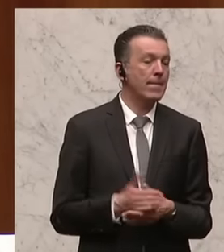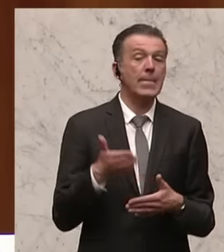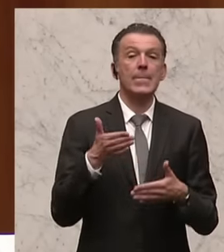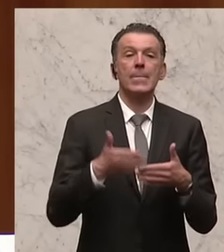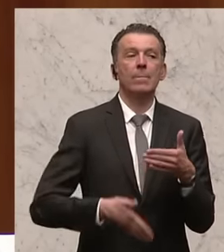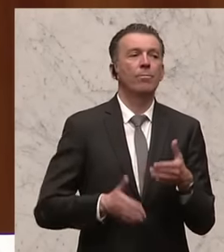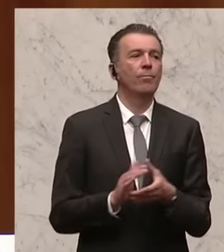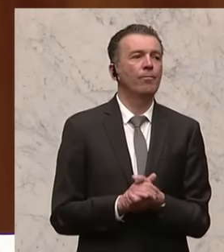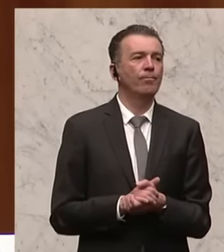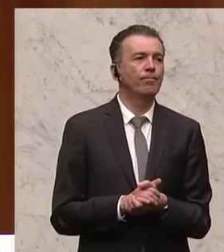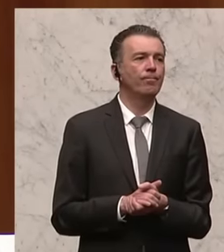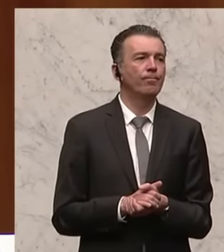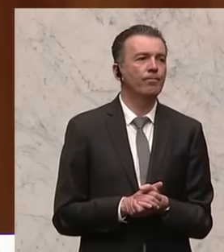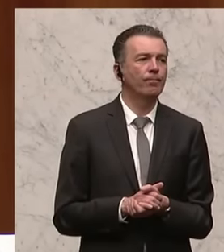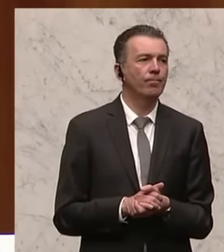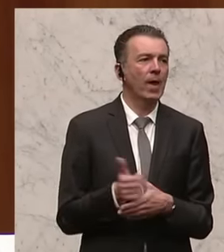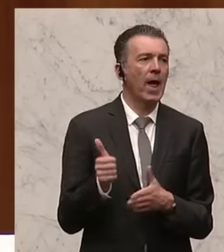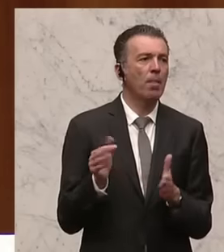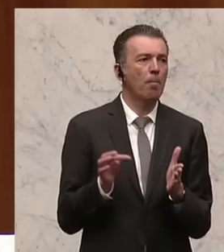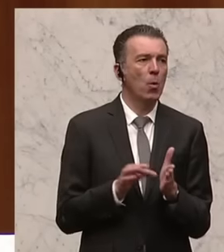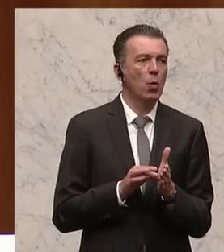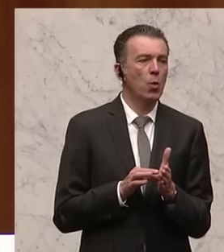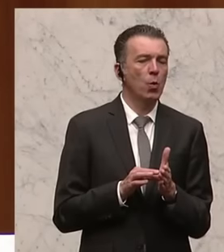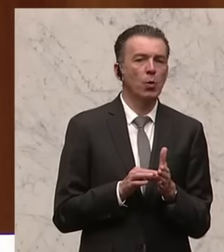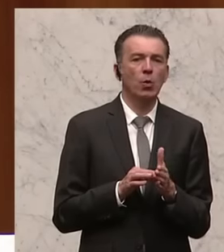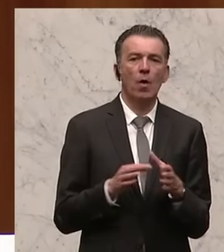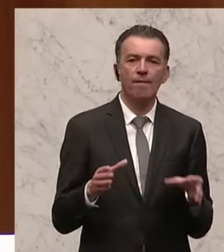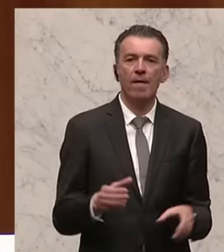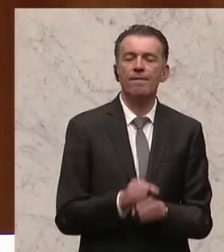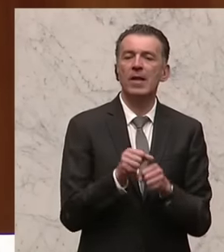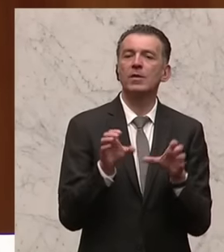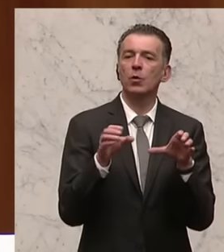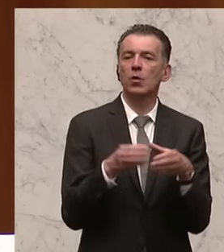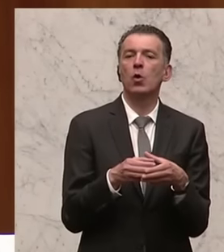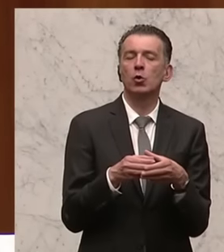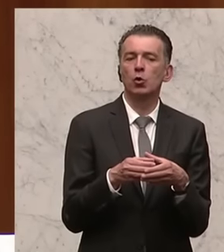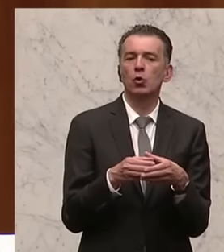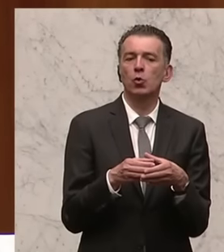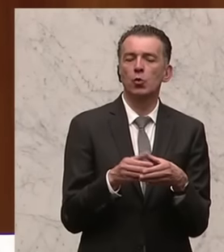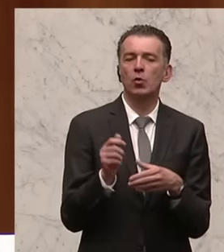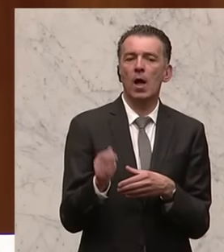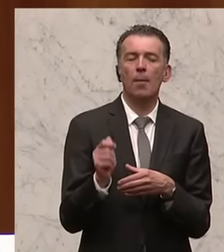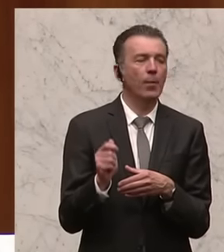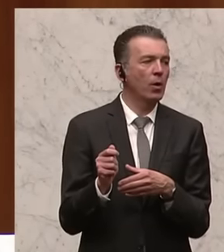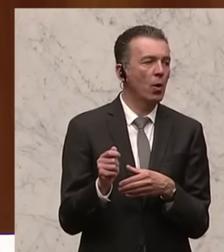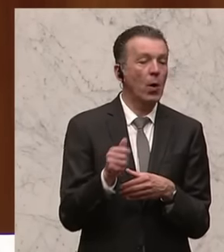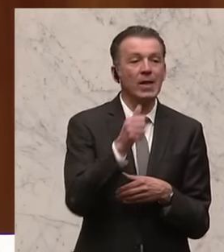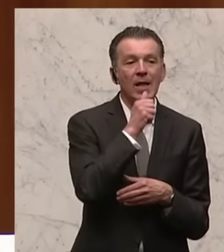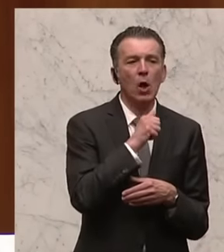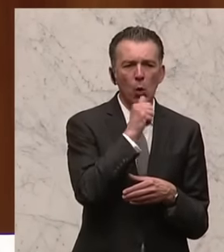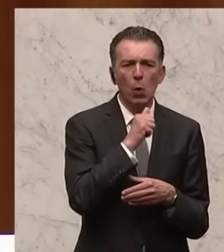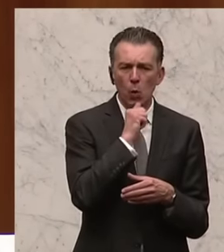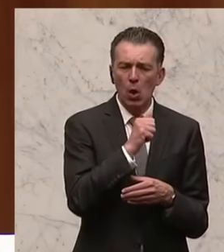Zum Schluss möchte ich auch auf einen Punkt eingehen, der im Verfassungsausschuss von Seiten der Abgeordneten der